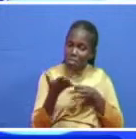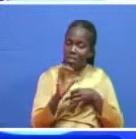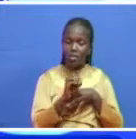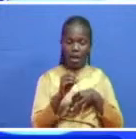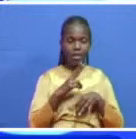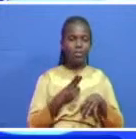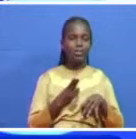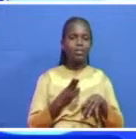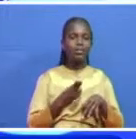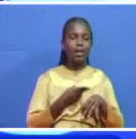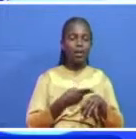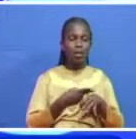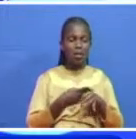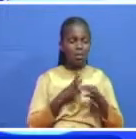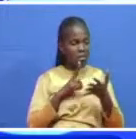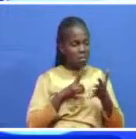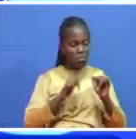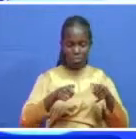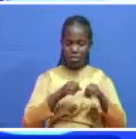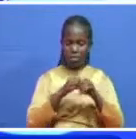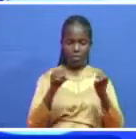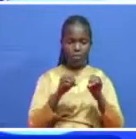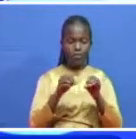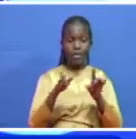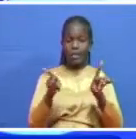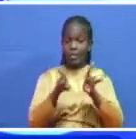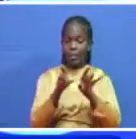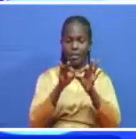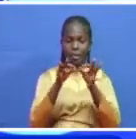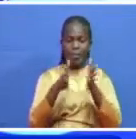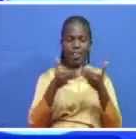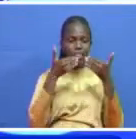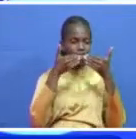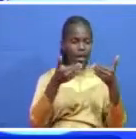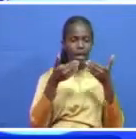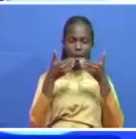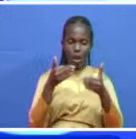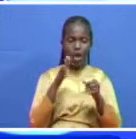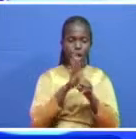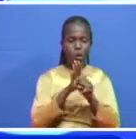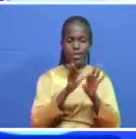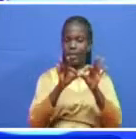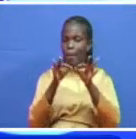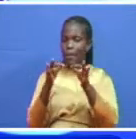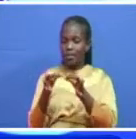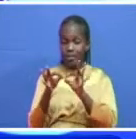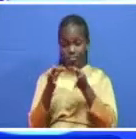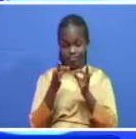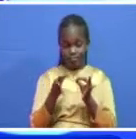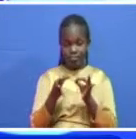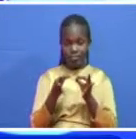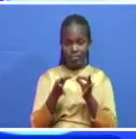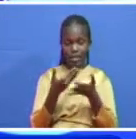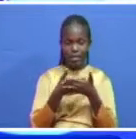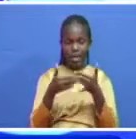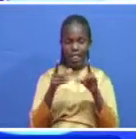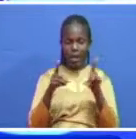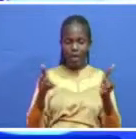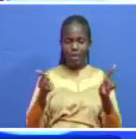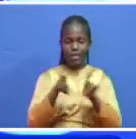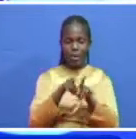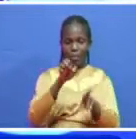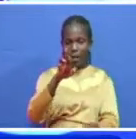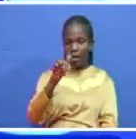Kiseveni mubia we mwanya kwa Sharon Dinda nundu wa kuidhi wa edhi awa itutethesia kukwali ulela Mauvoo kwanzia ya meko. Mwewe mwanya kwa Erastus